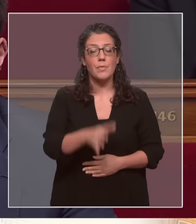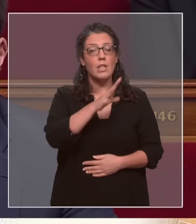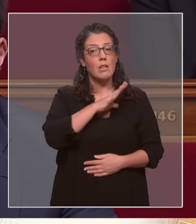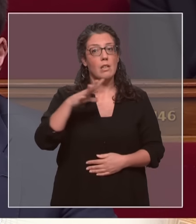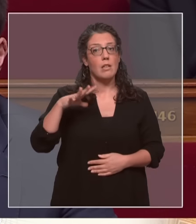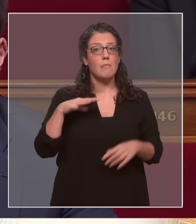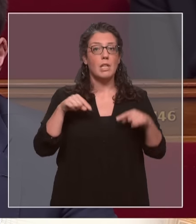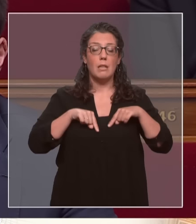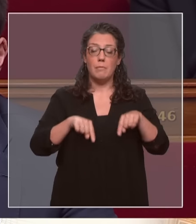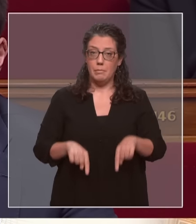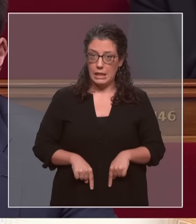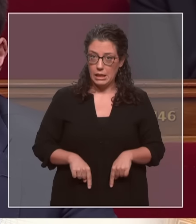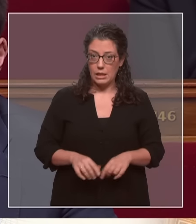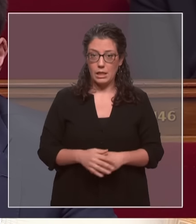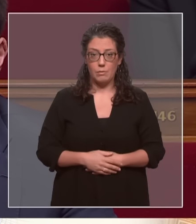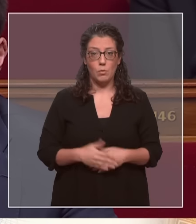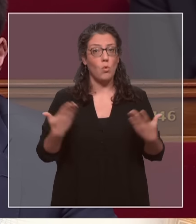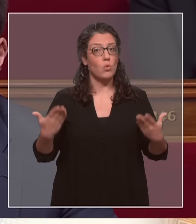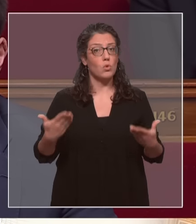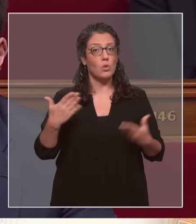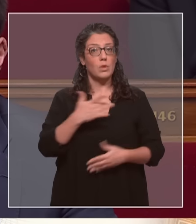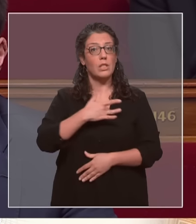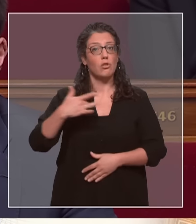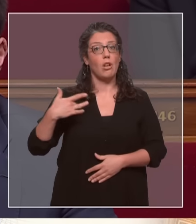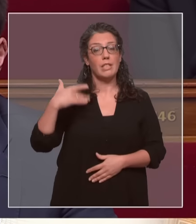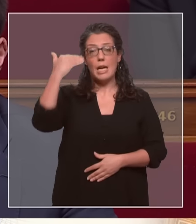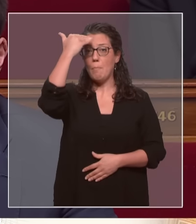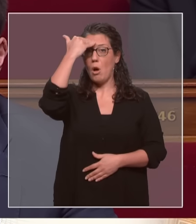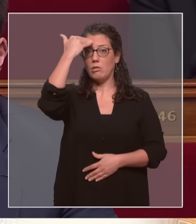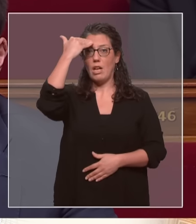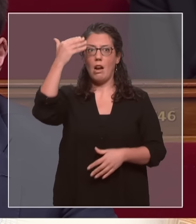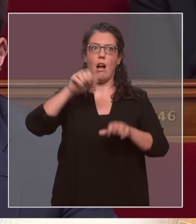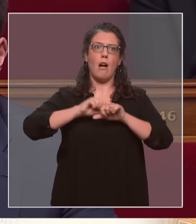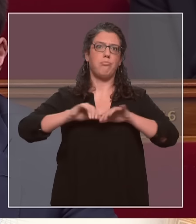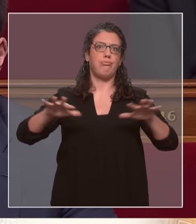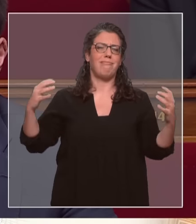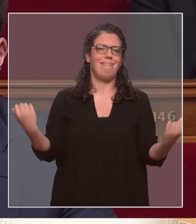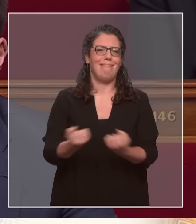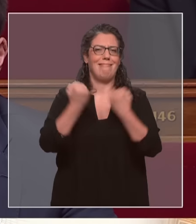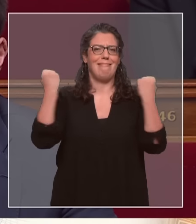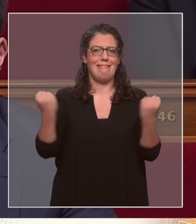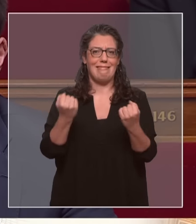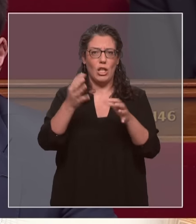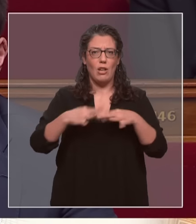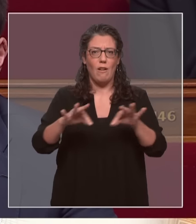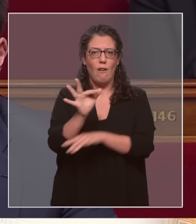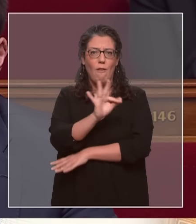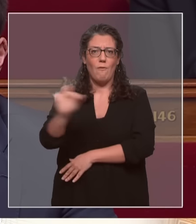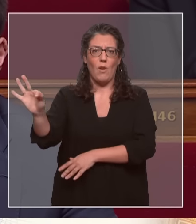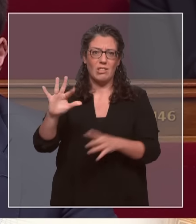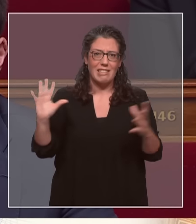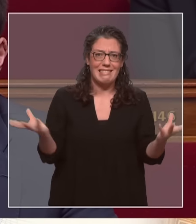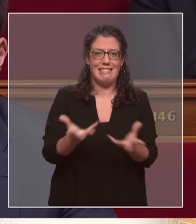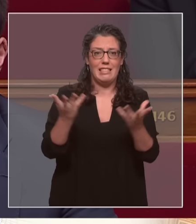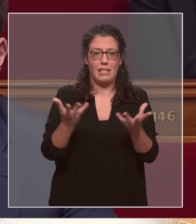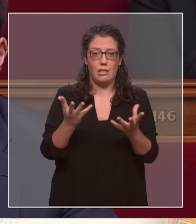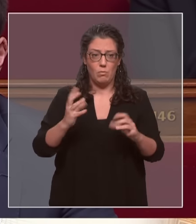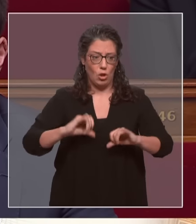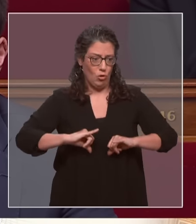ministre, à l'heure où la santé mentale est la grande cause nationale, à l'heure où de nombreux jeunes et moins jeunes sont victimes de ces